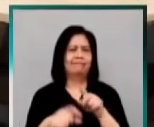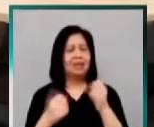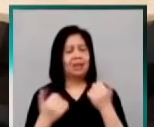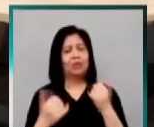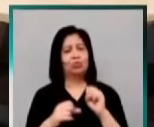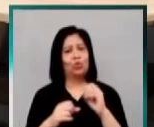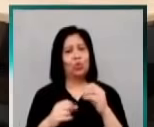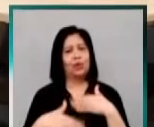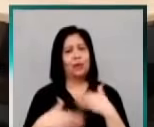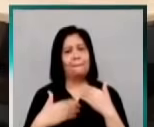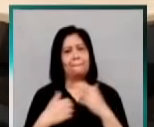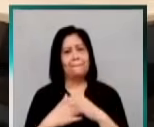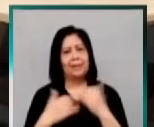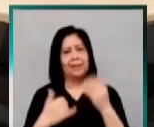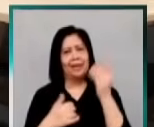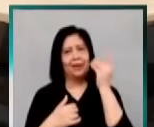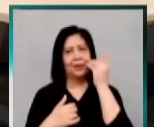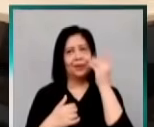Papa Doms.